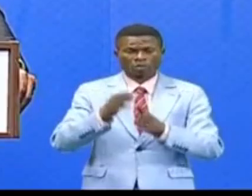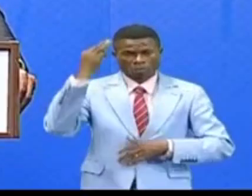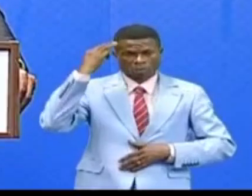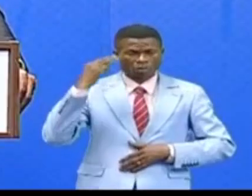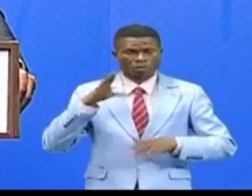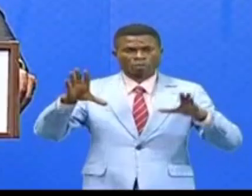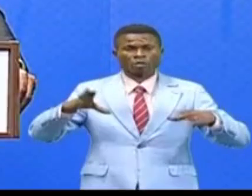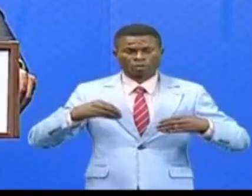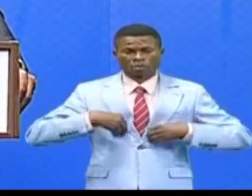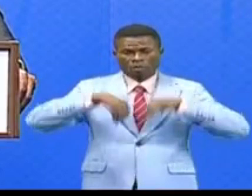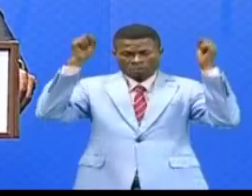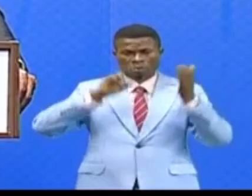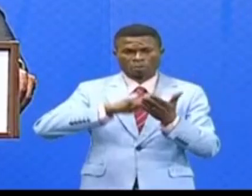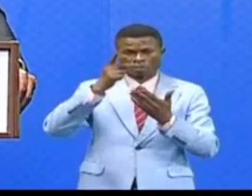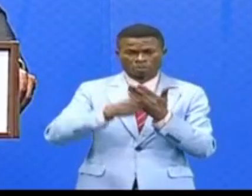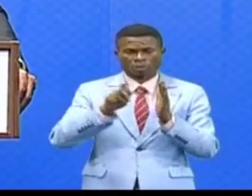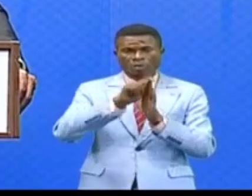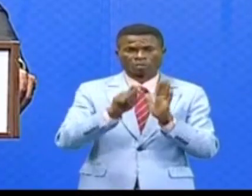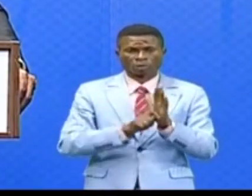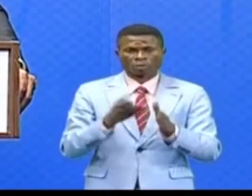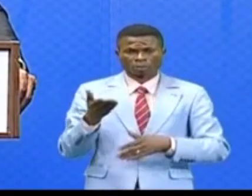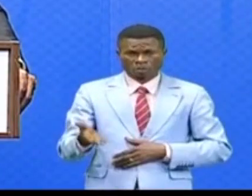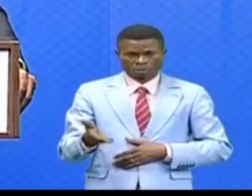a adopté ces projets de décret.